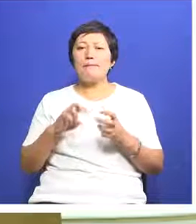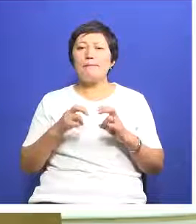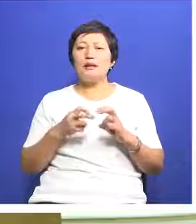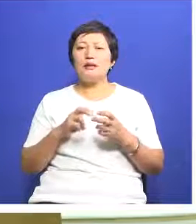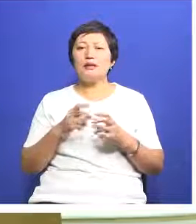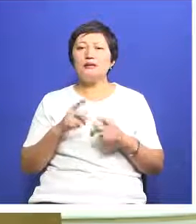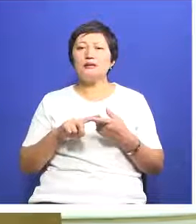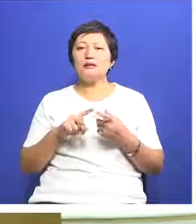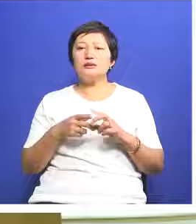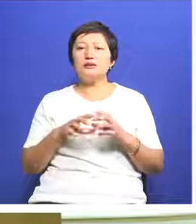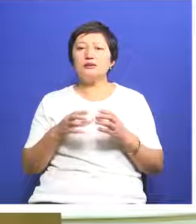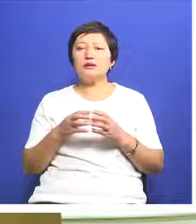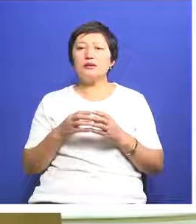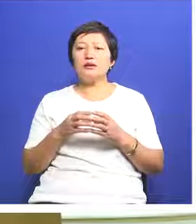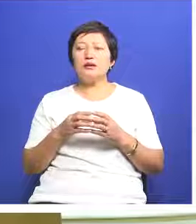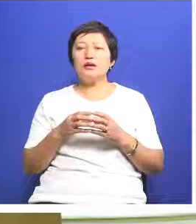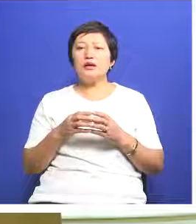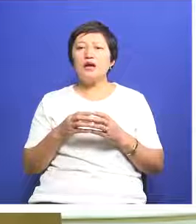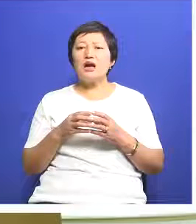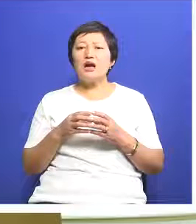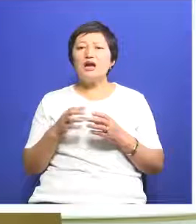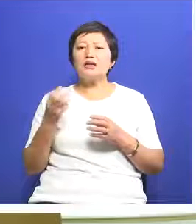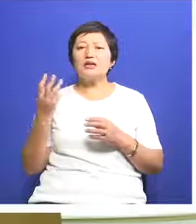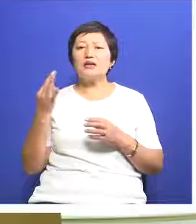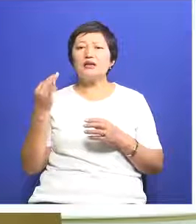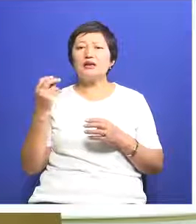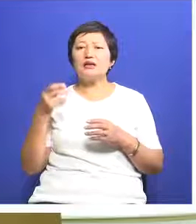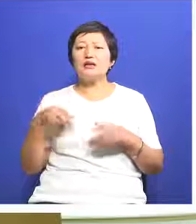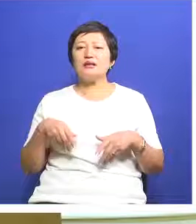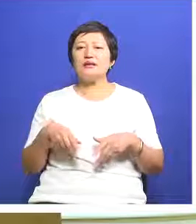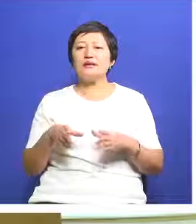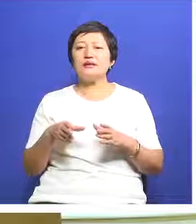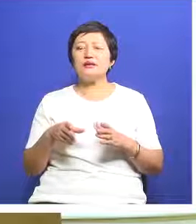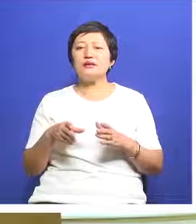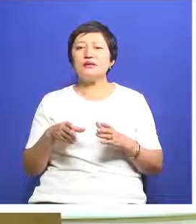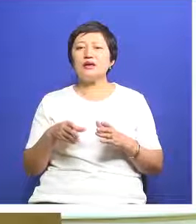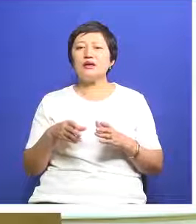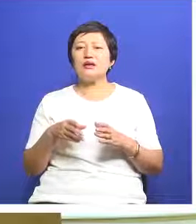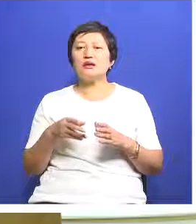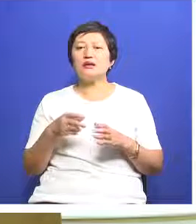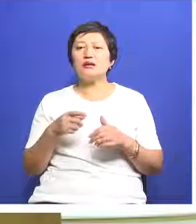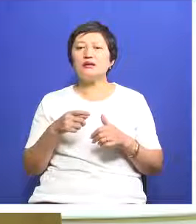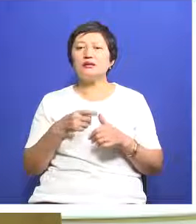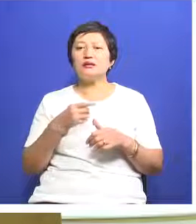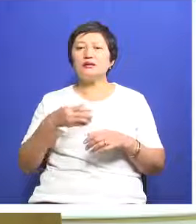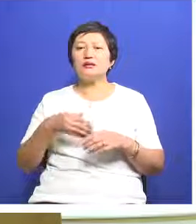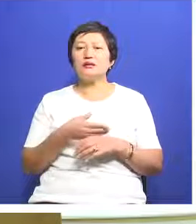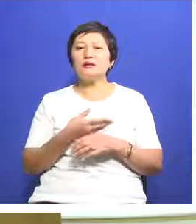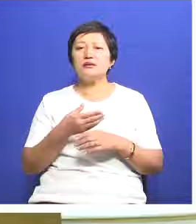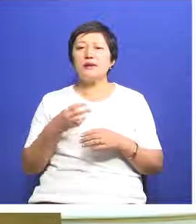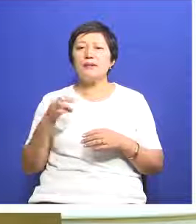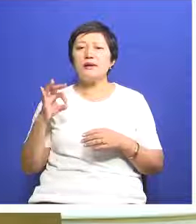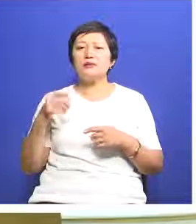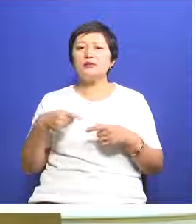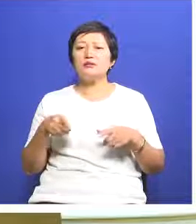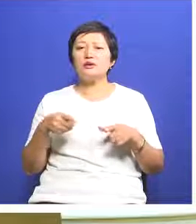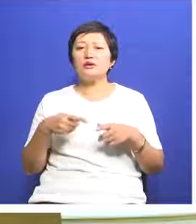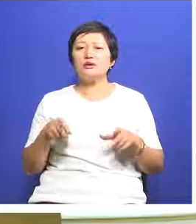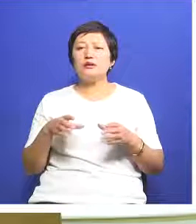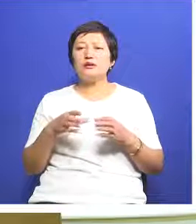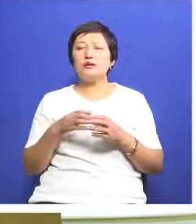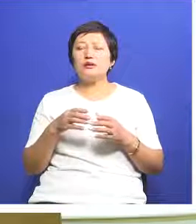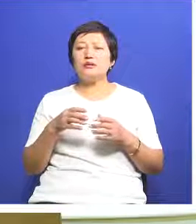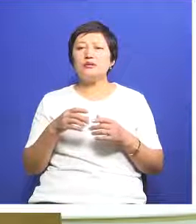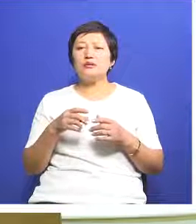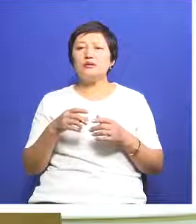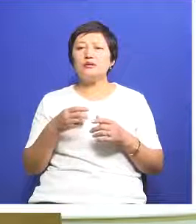байланышты бизде мына жаңа Шардара трассасынын аргы бетинен жаңадан жаңа массив бөлгөнбүз. Уйрө